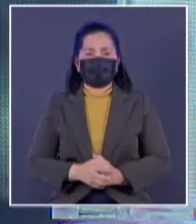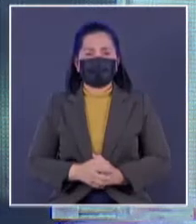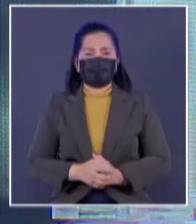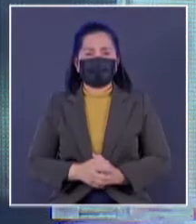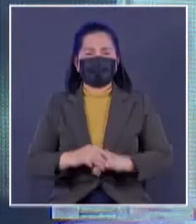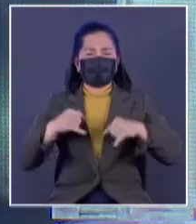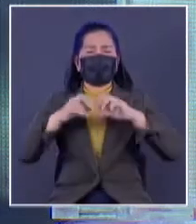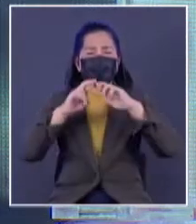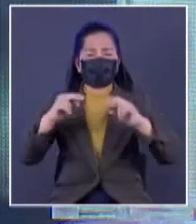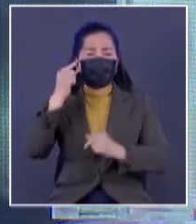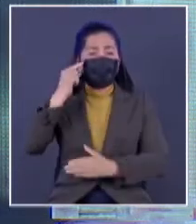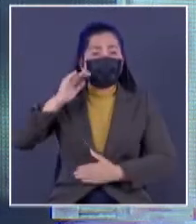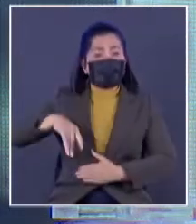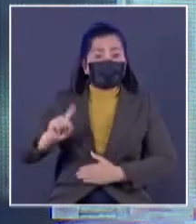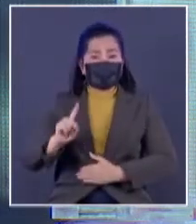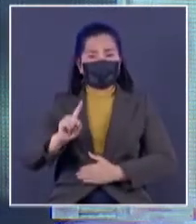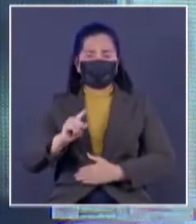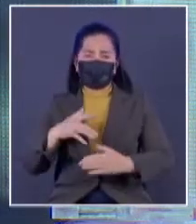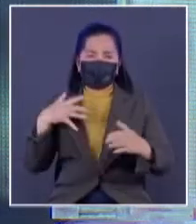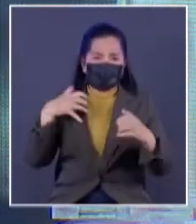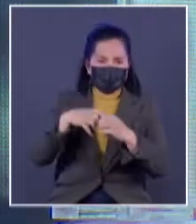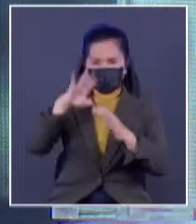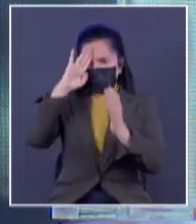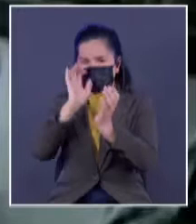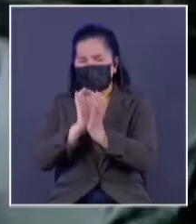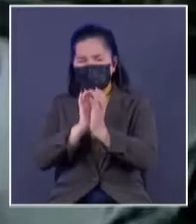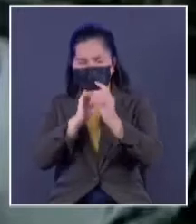บอุบัติเหตุเลยถูกตำรวจตามจับกุมได้ครับ